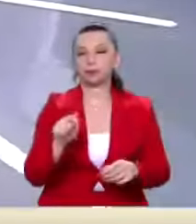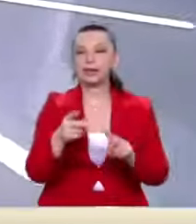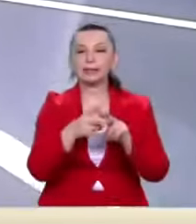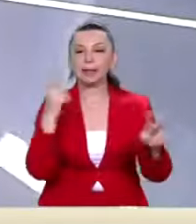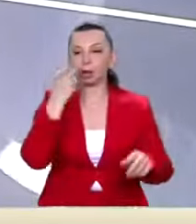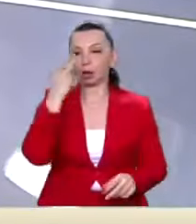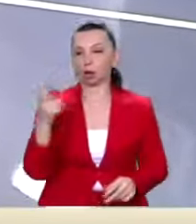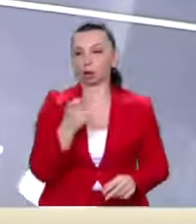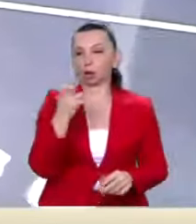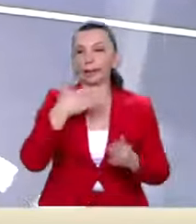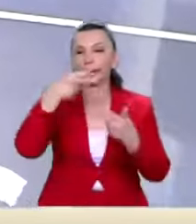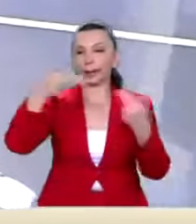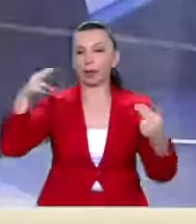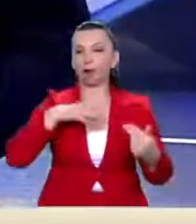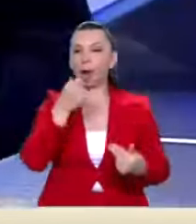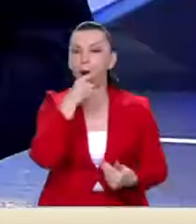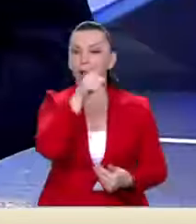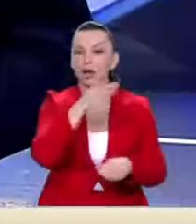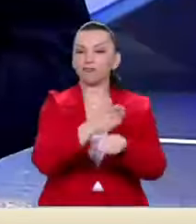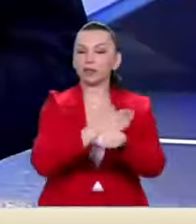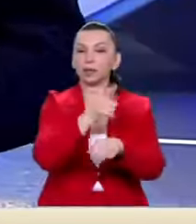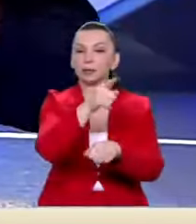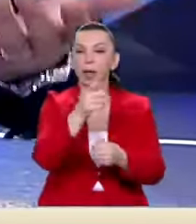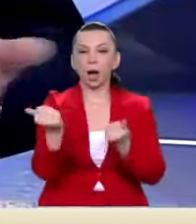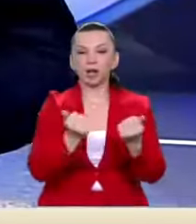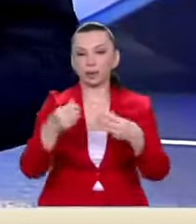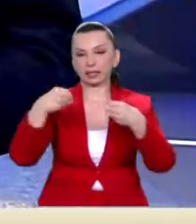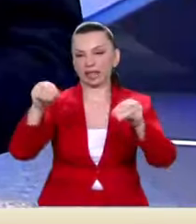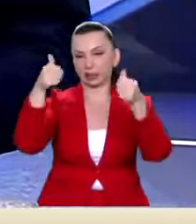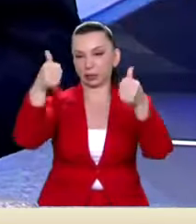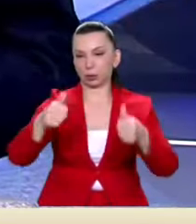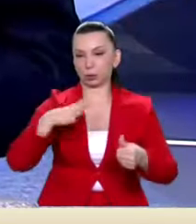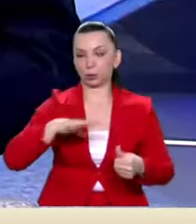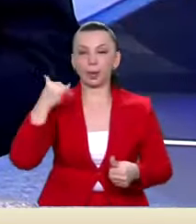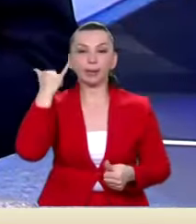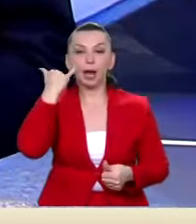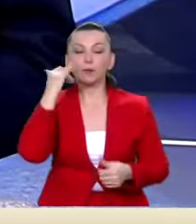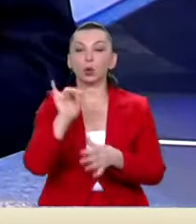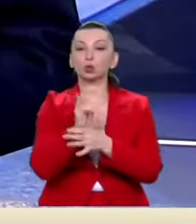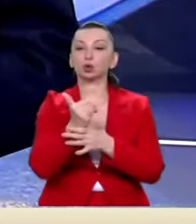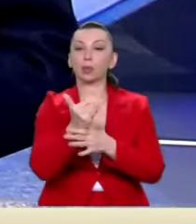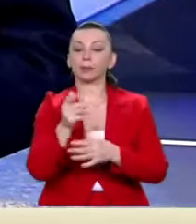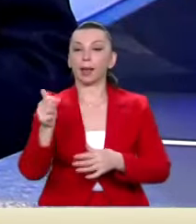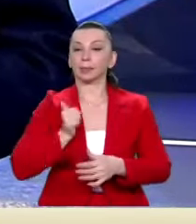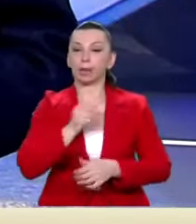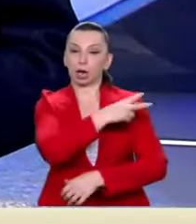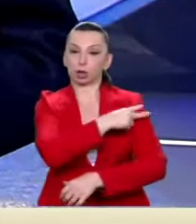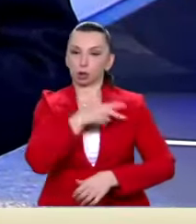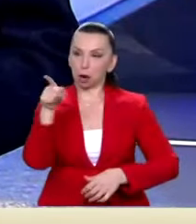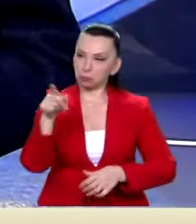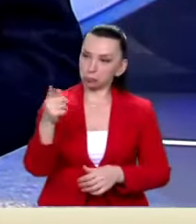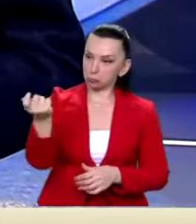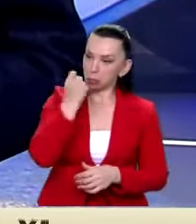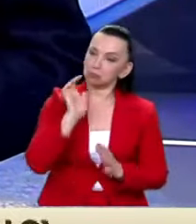Sırada bir dolandırıcılık öyküsü var. Ankara'da bir vatandaş aracını satılığa çıkardı. Telefonda uzman çavuş olduğunu söyleyen kişiyle pazarlık